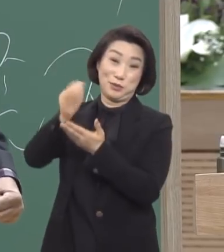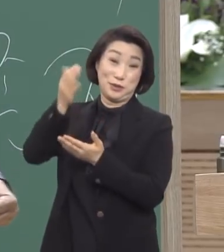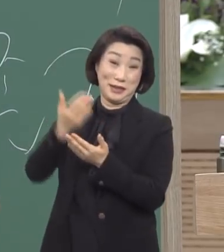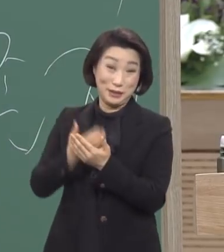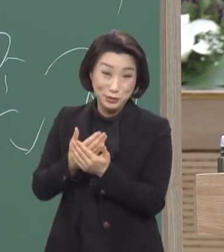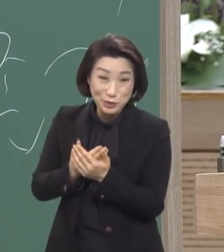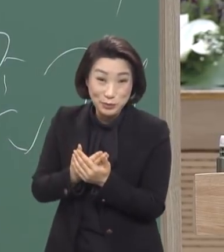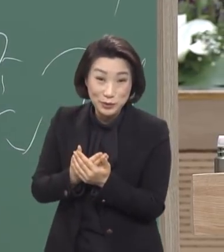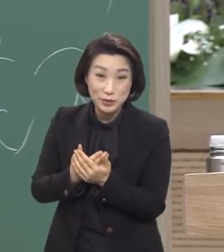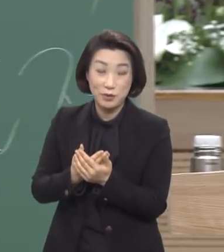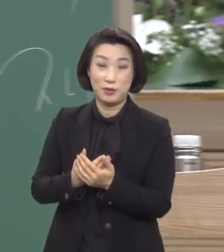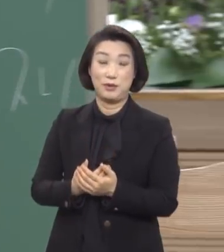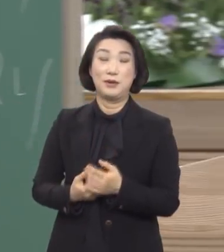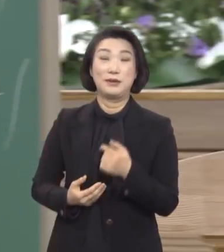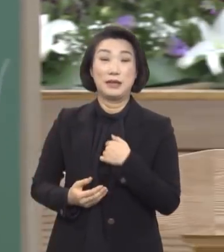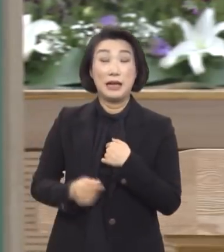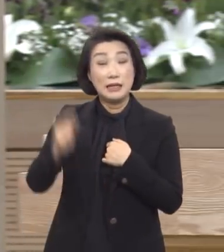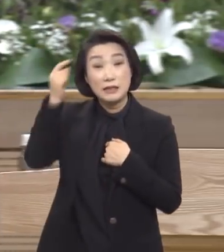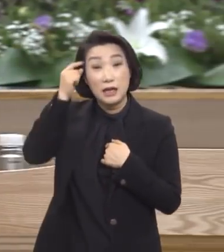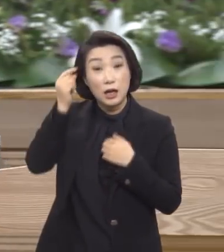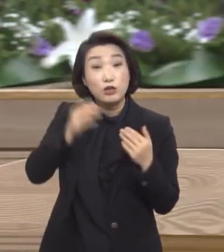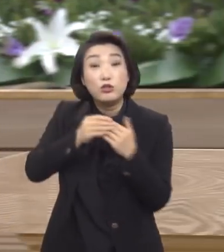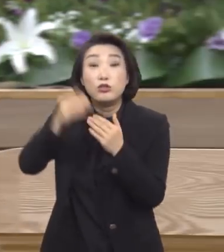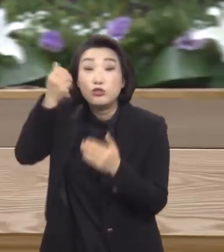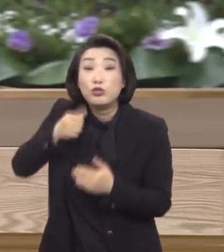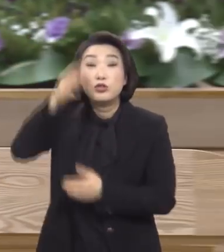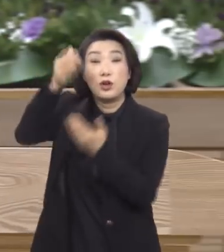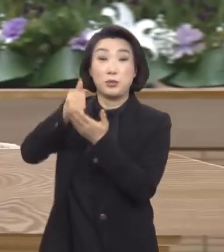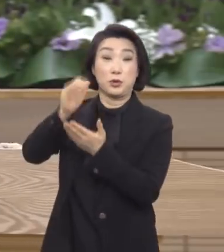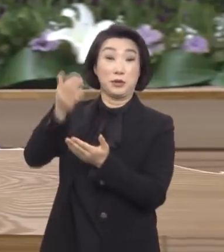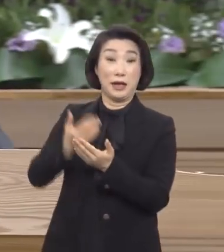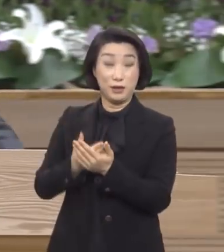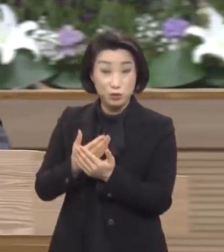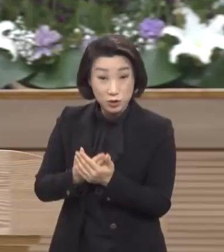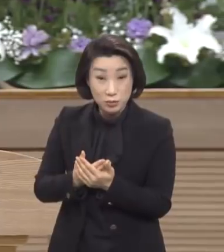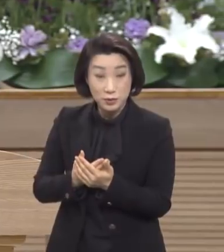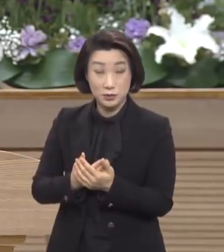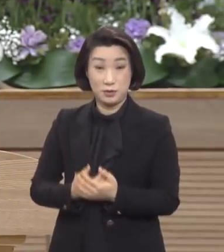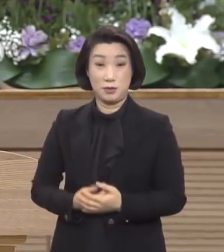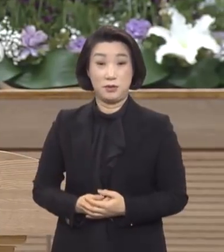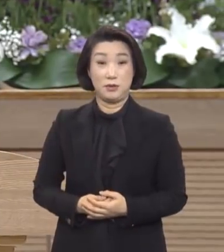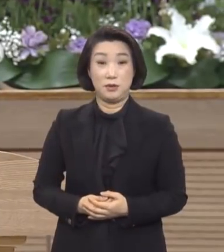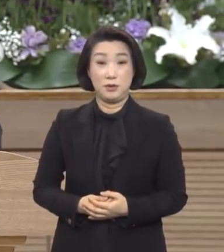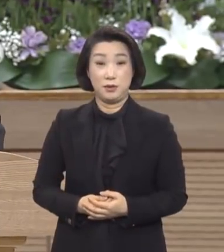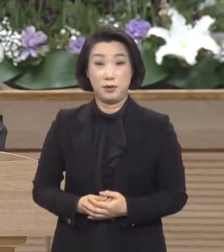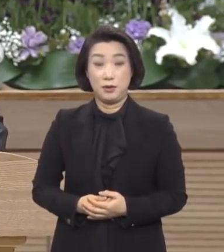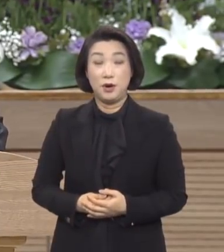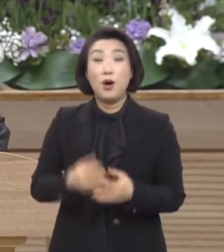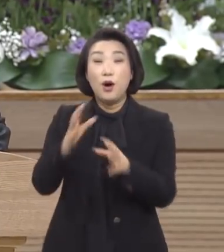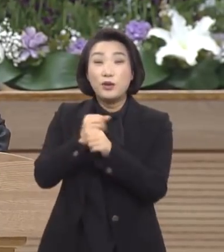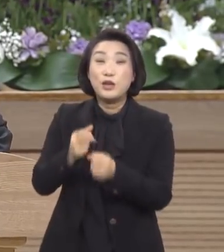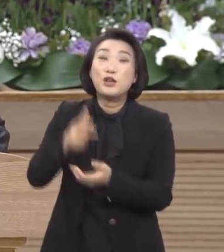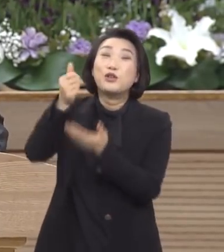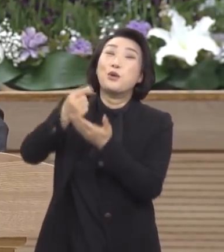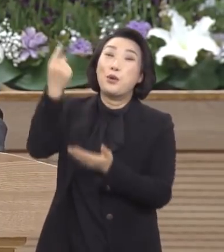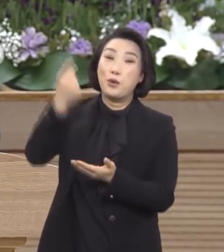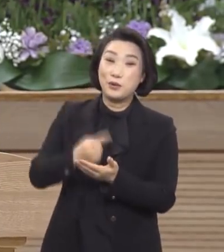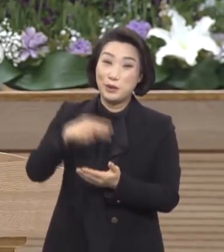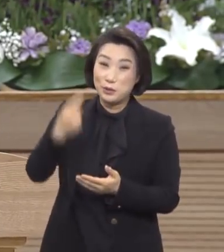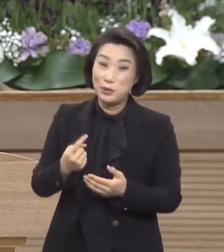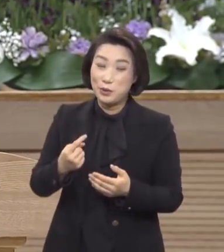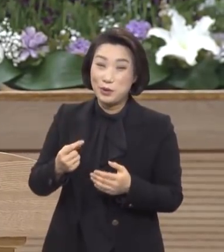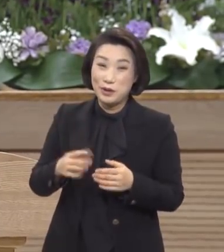하고 내 생각의 운영자가 성령이 되게 해서 어느 날 오셔도